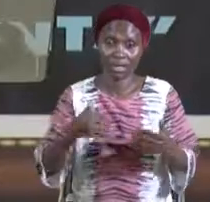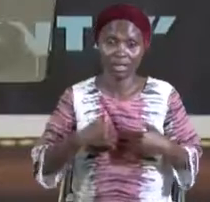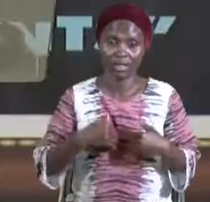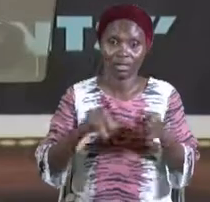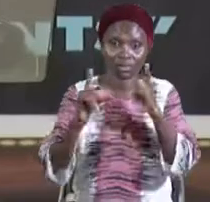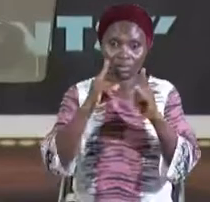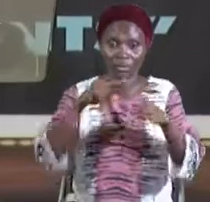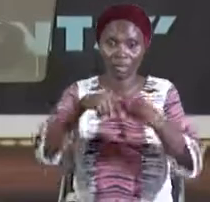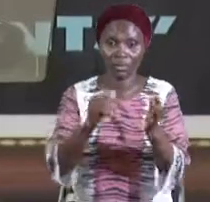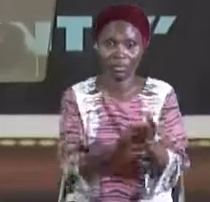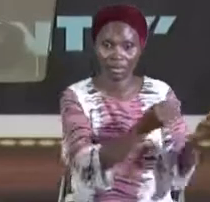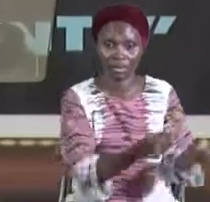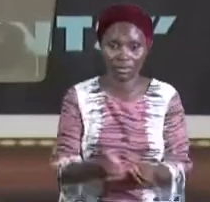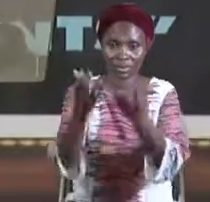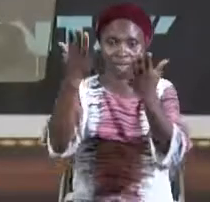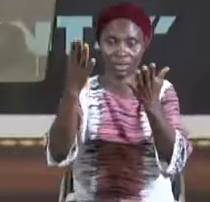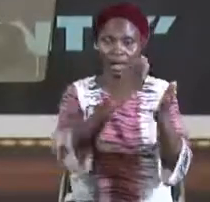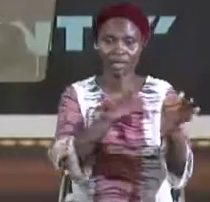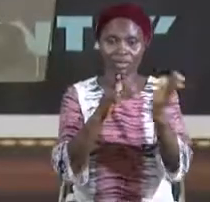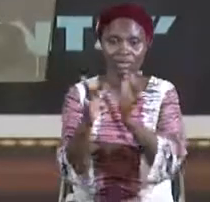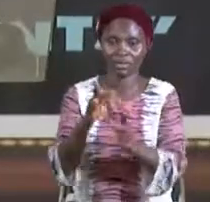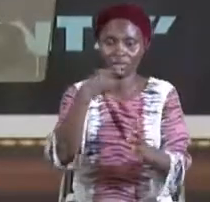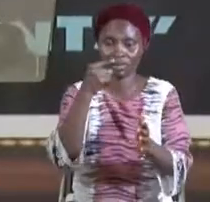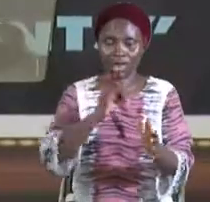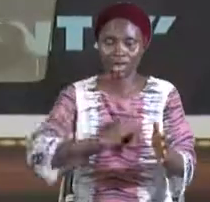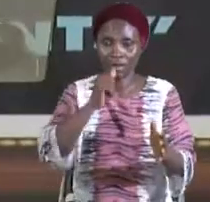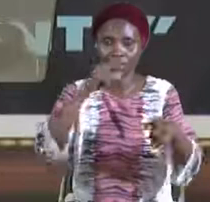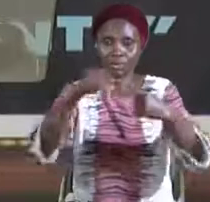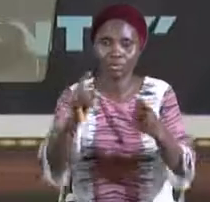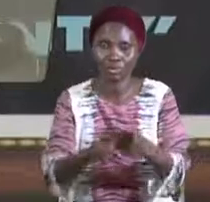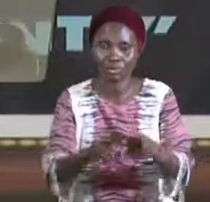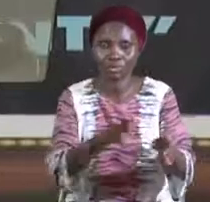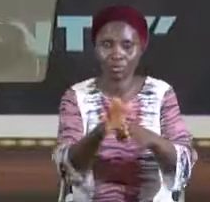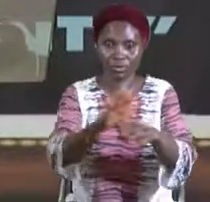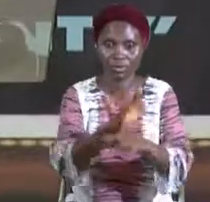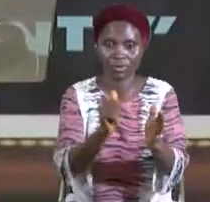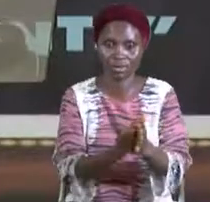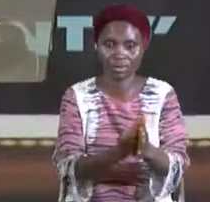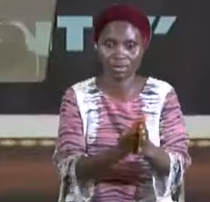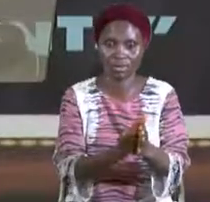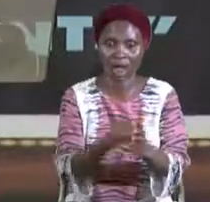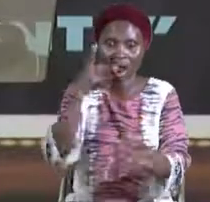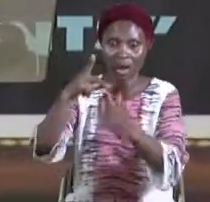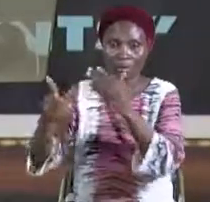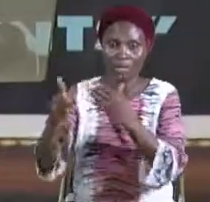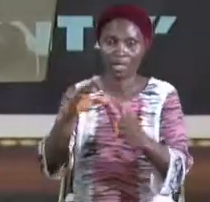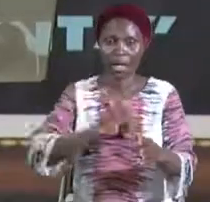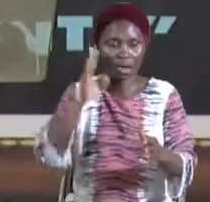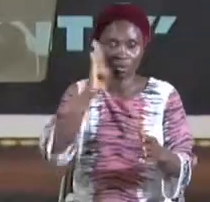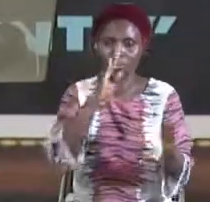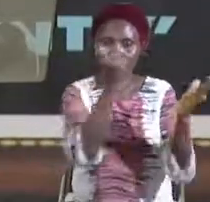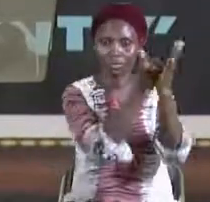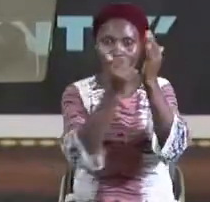de ce sacrifice. Et Jésus-Christ a dit, je vais accomplir cette prophétie. Je serai crucifié, je serai tué.